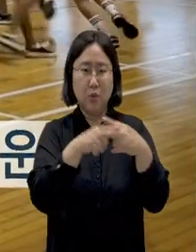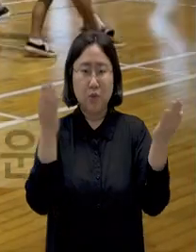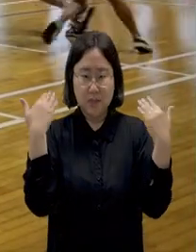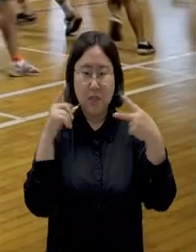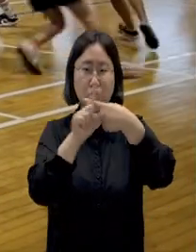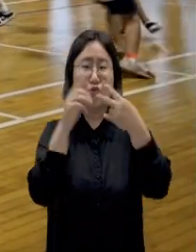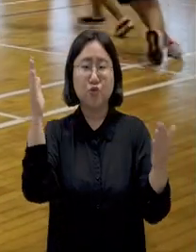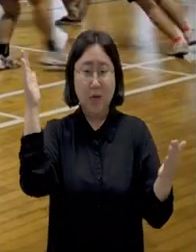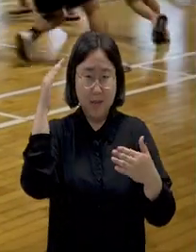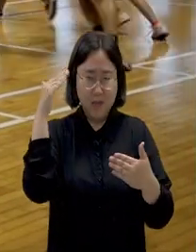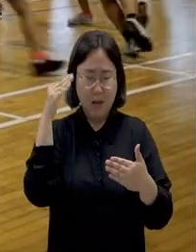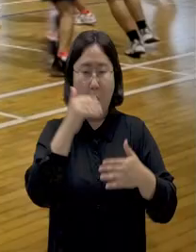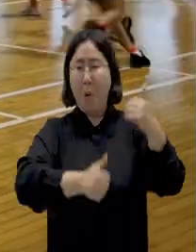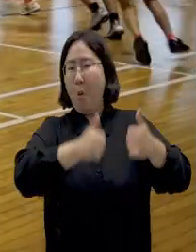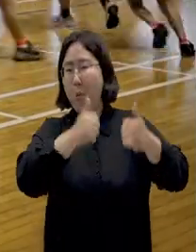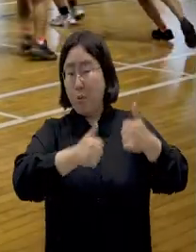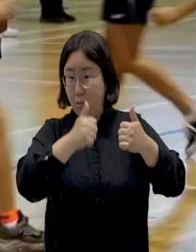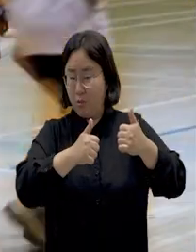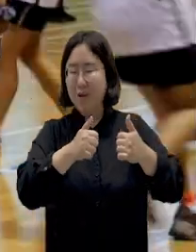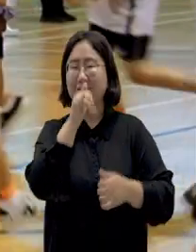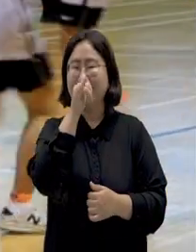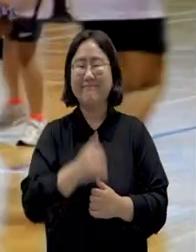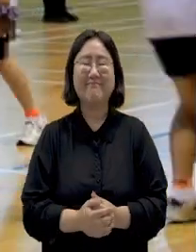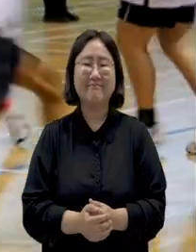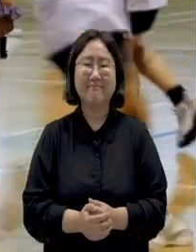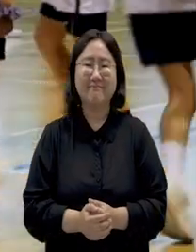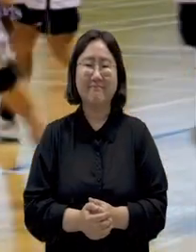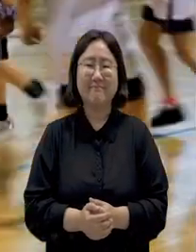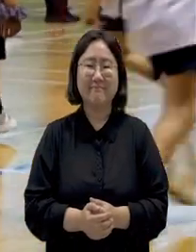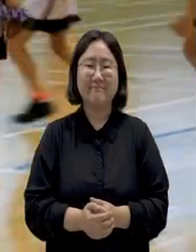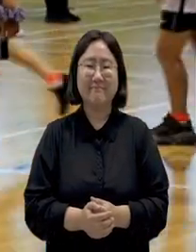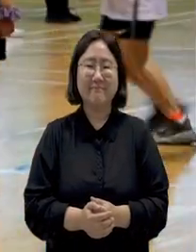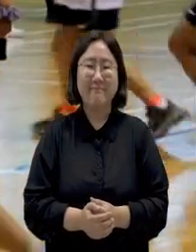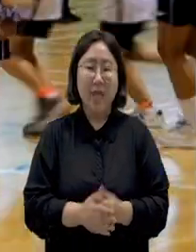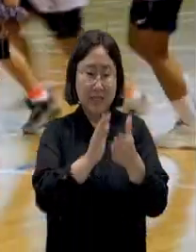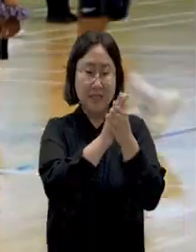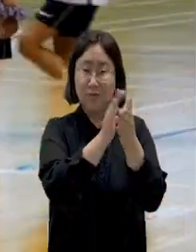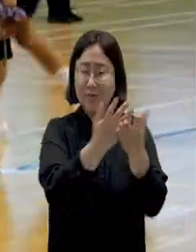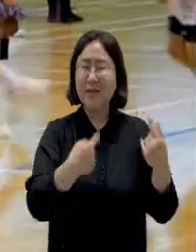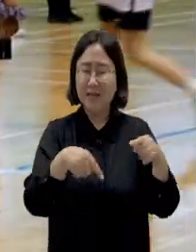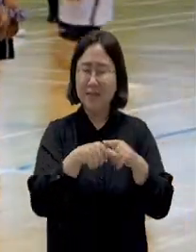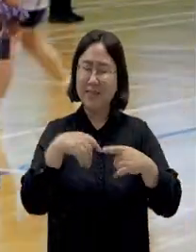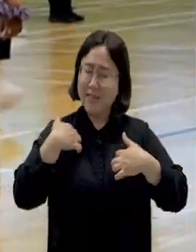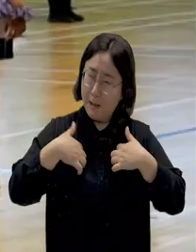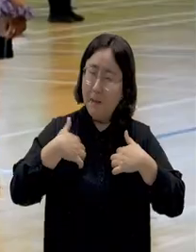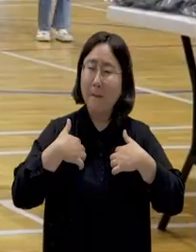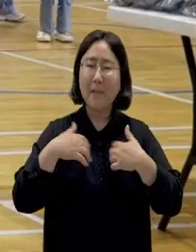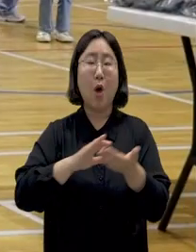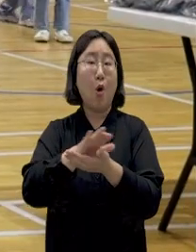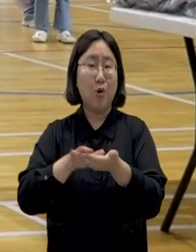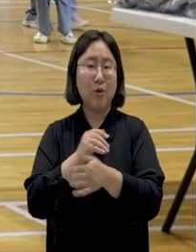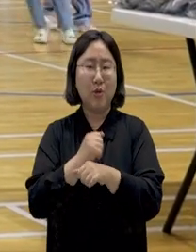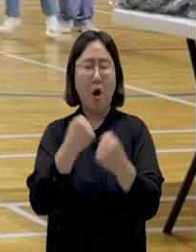초등학생과 중학생들이 열띤 경연을 펼치며 눈길을 끌었습니다. 모처럼 친구들과 재밌게 어울리고 다